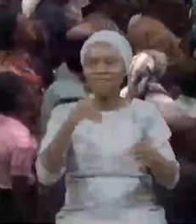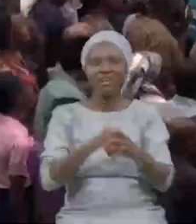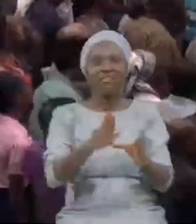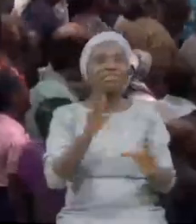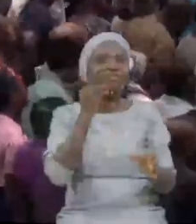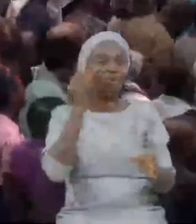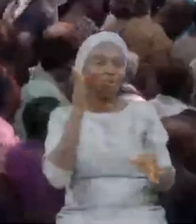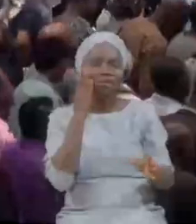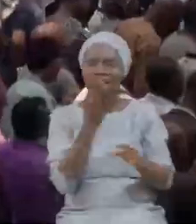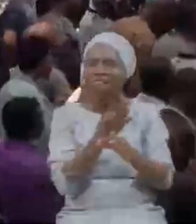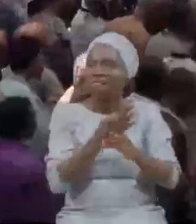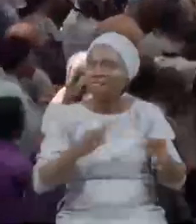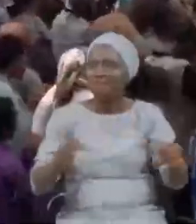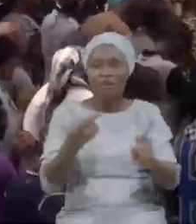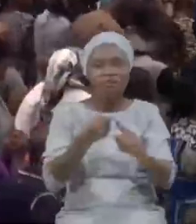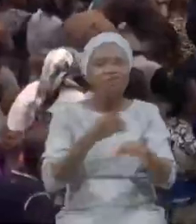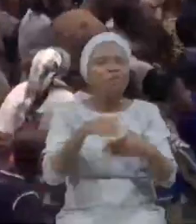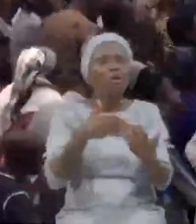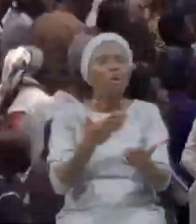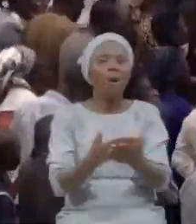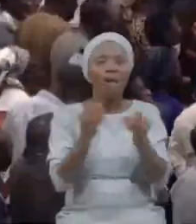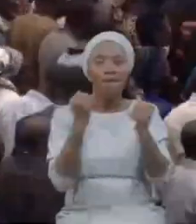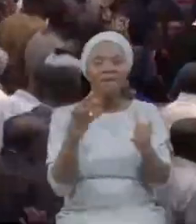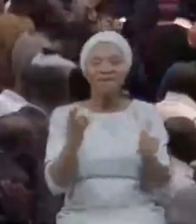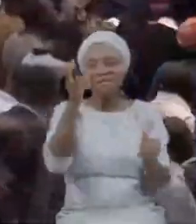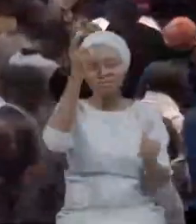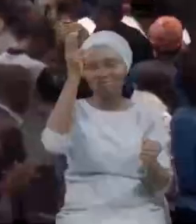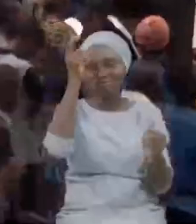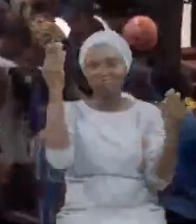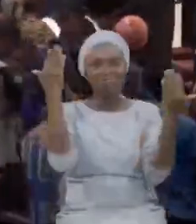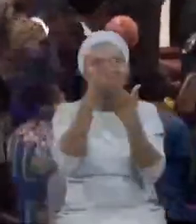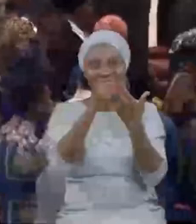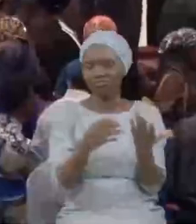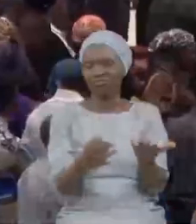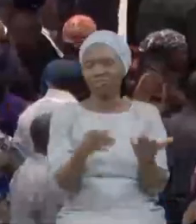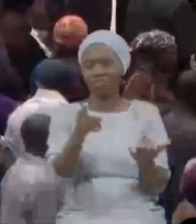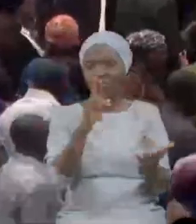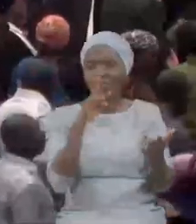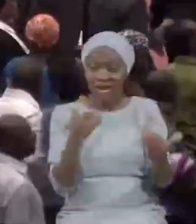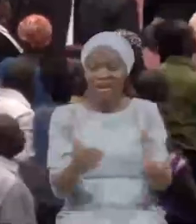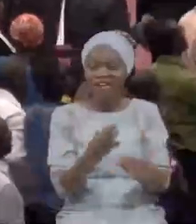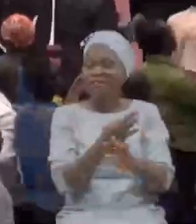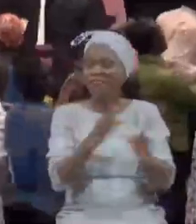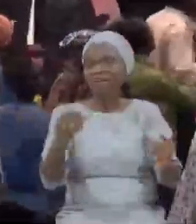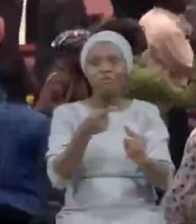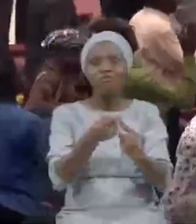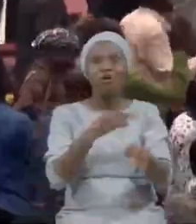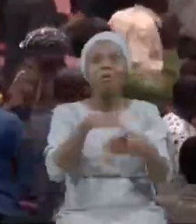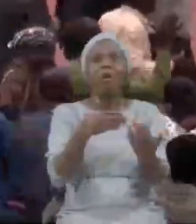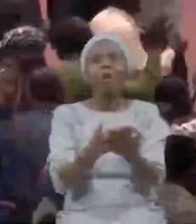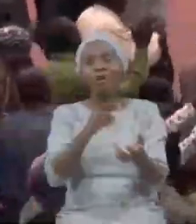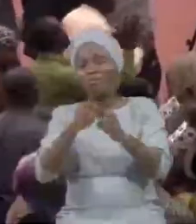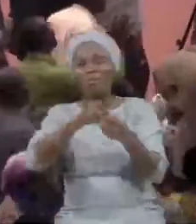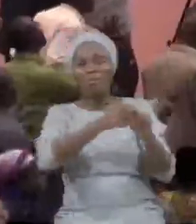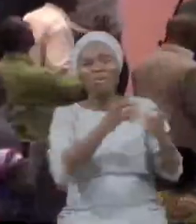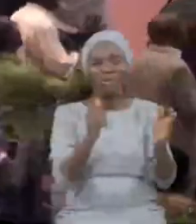maison, libéré de tous les pouvoirs sataniques. Vous êtes libéré de tous les